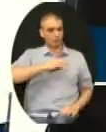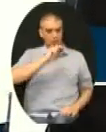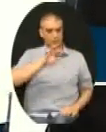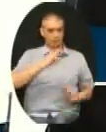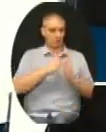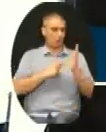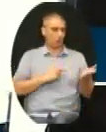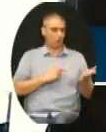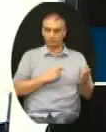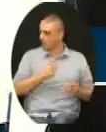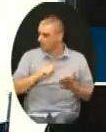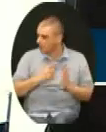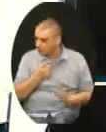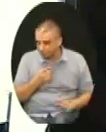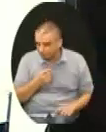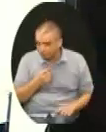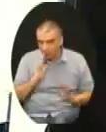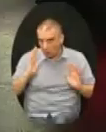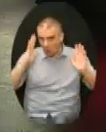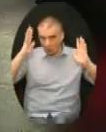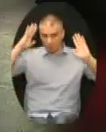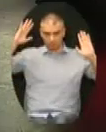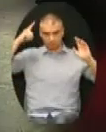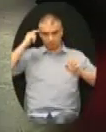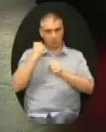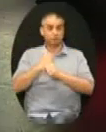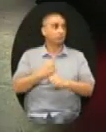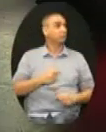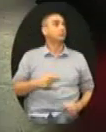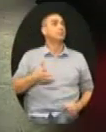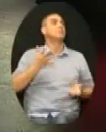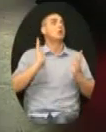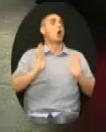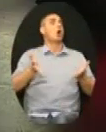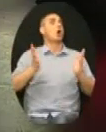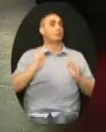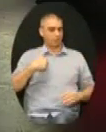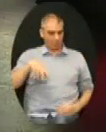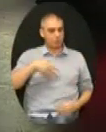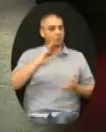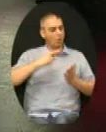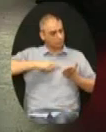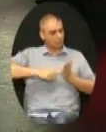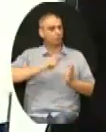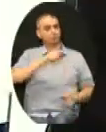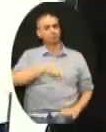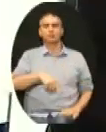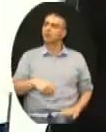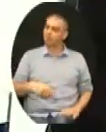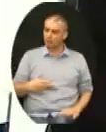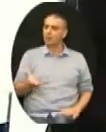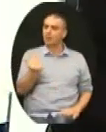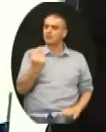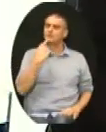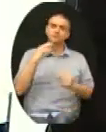בנושא החוק הזה שמחר בא. הנחישות שלכם היא לא עד כדי כך עיקשת. היא מאוד, אנחנו מאוד נחושים בזה. אז תן לי